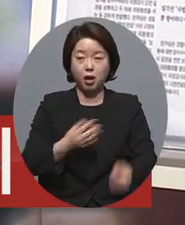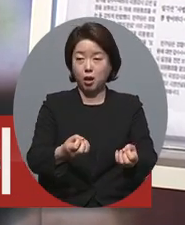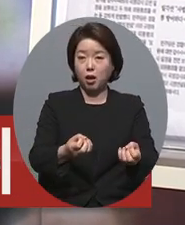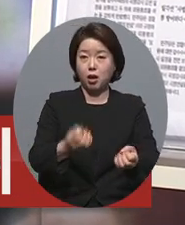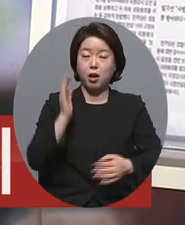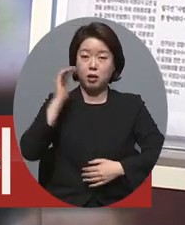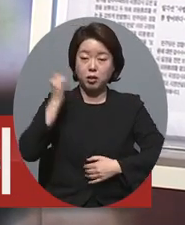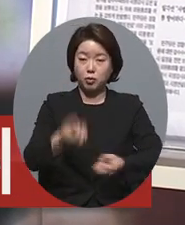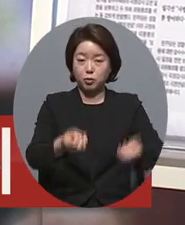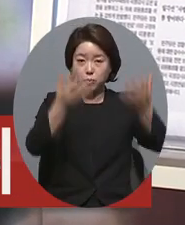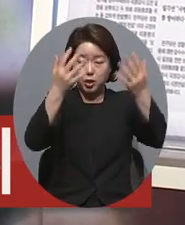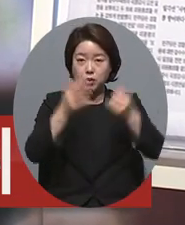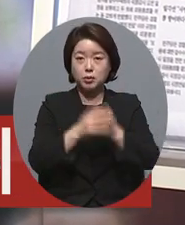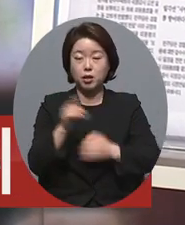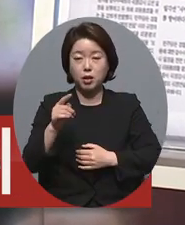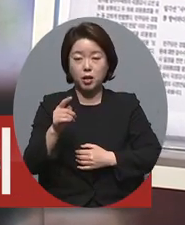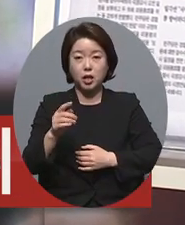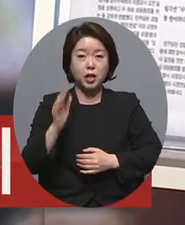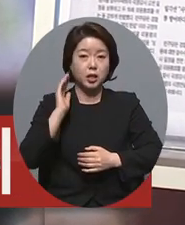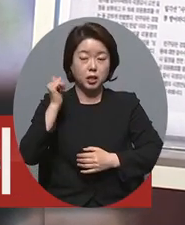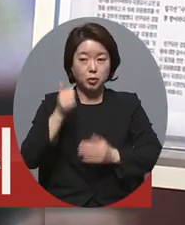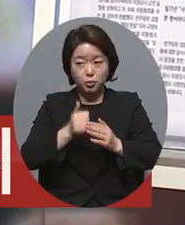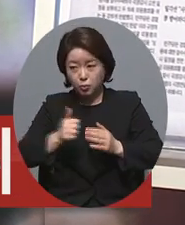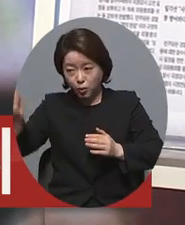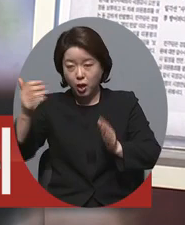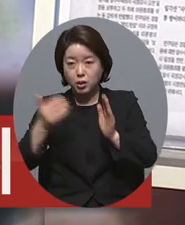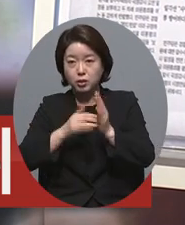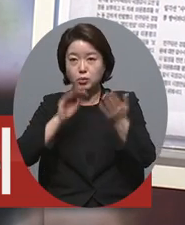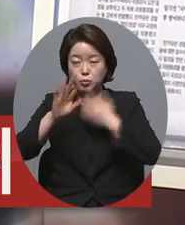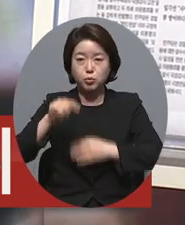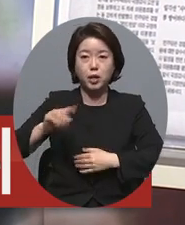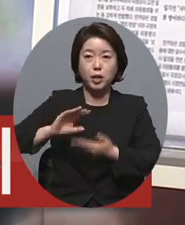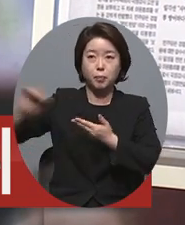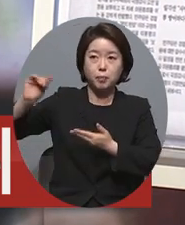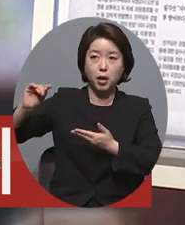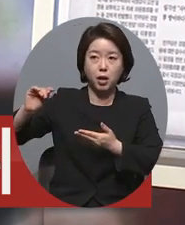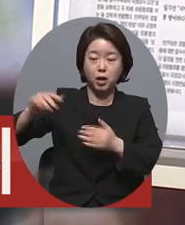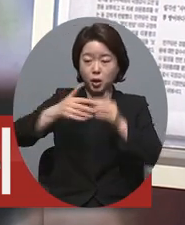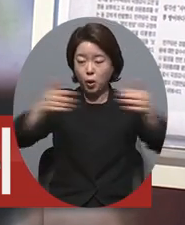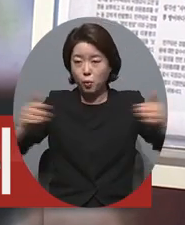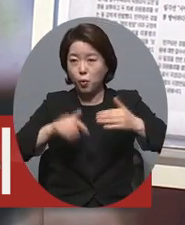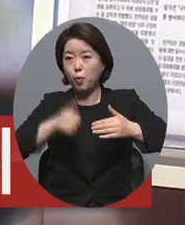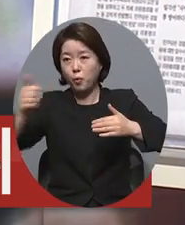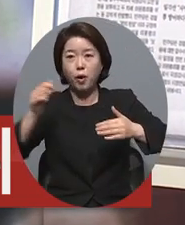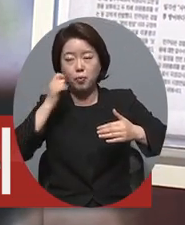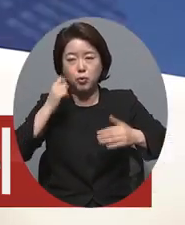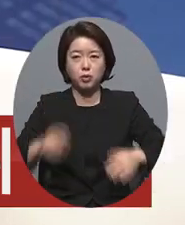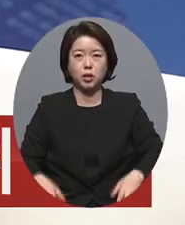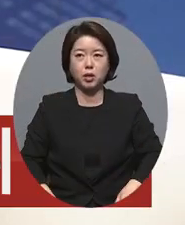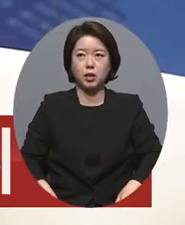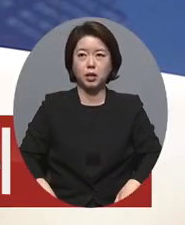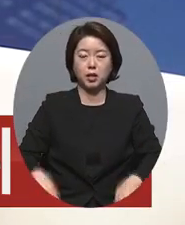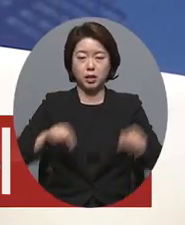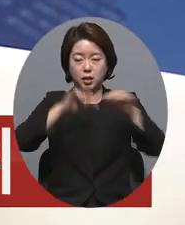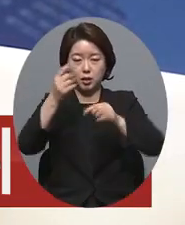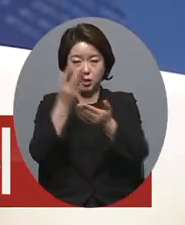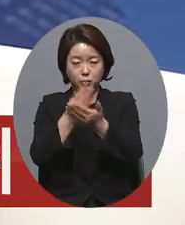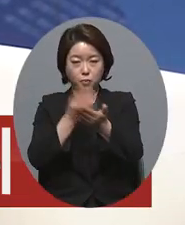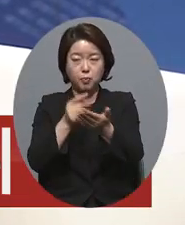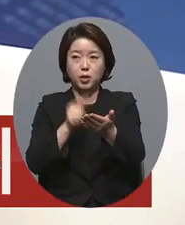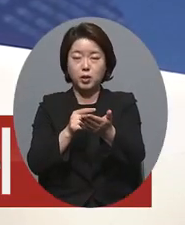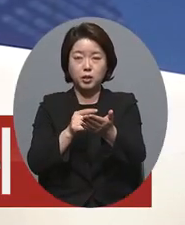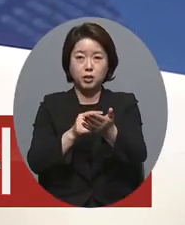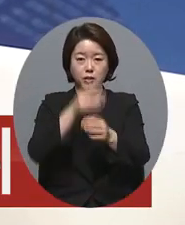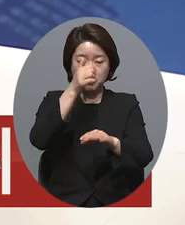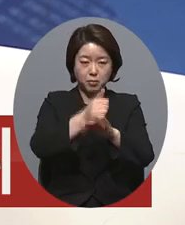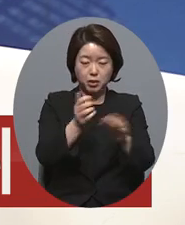대통령이 빠져나가거나 이러기 전까지는 그 공간 내에 있는 사람들이 그거는 지금 못 나가거든요. 복경 위원장께서 그 녹취록을 끝까지 못 들어보신